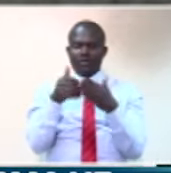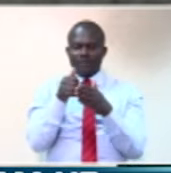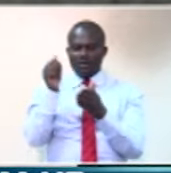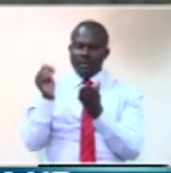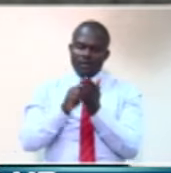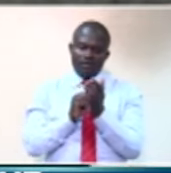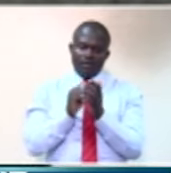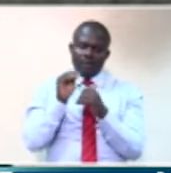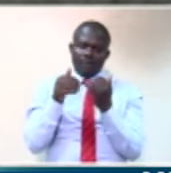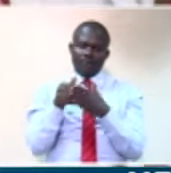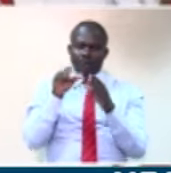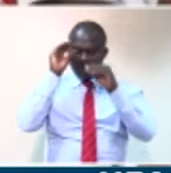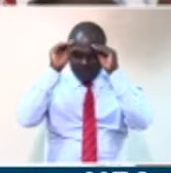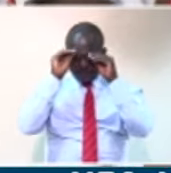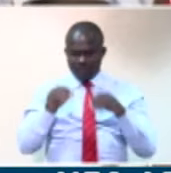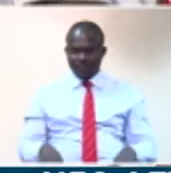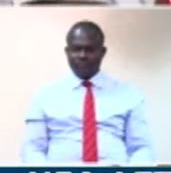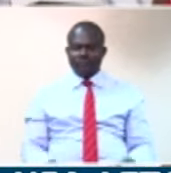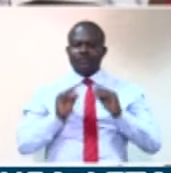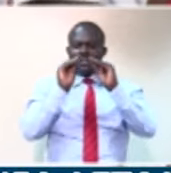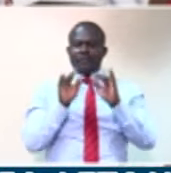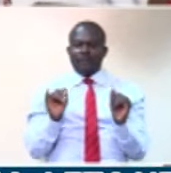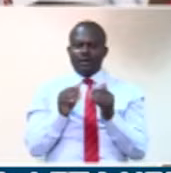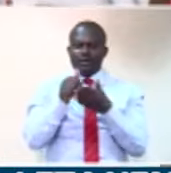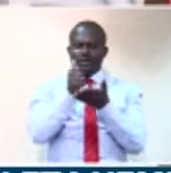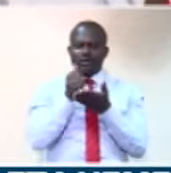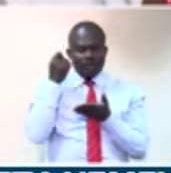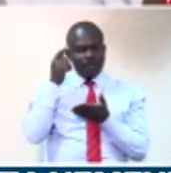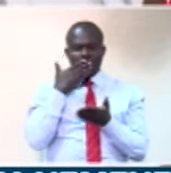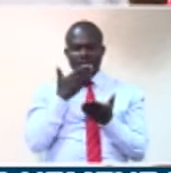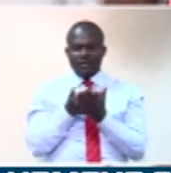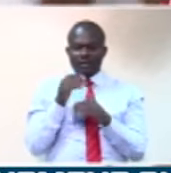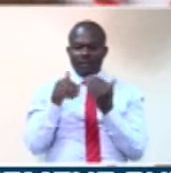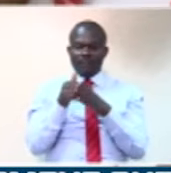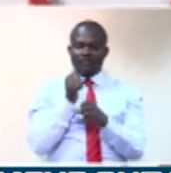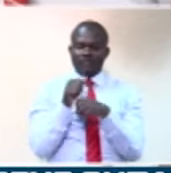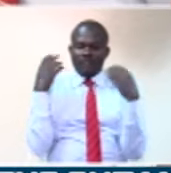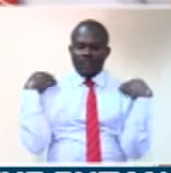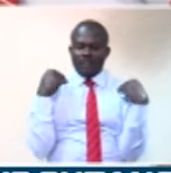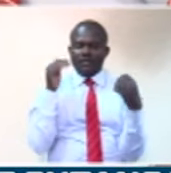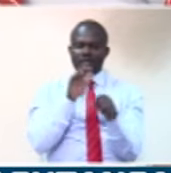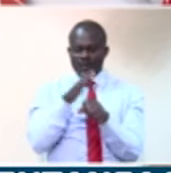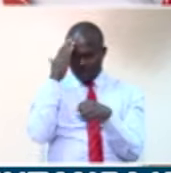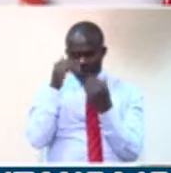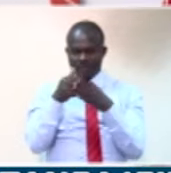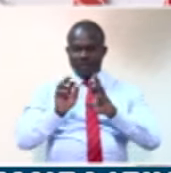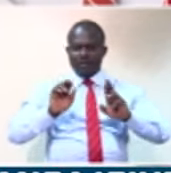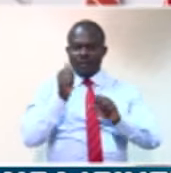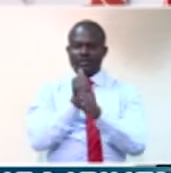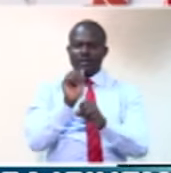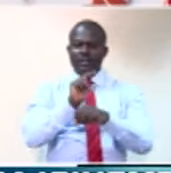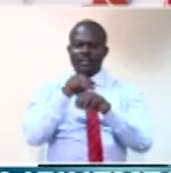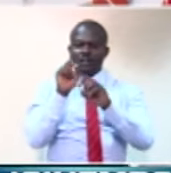nkanasubiramo ibyo nize. Abarimu baragerageza kudufasha aho tutumva neza, turakora imyitozo myinshi kuko turi abakandida b'ikizamini cya